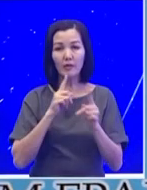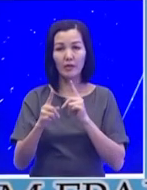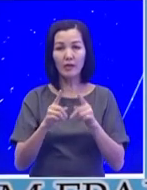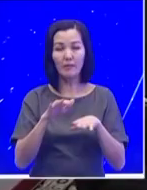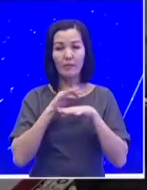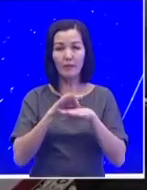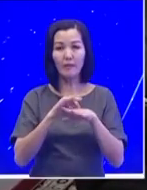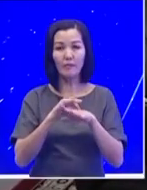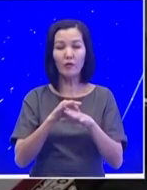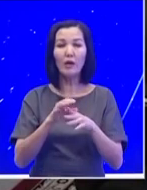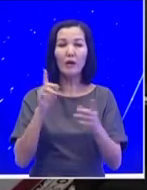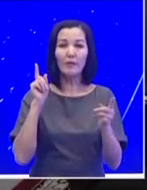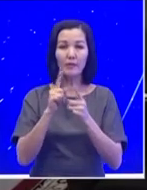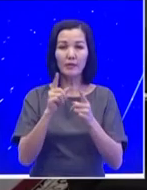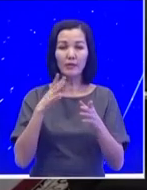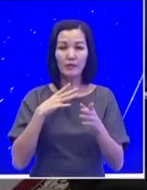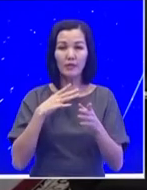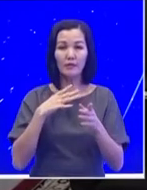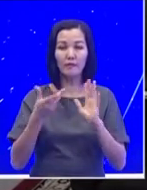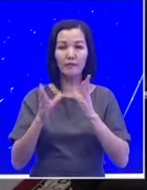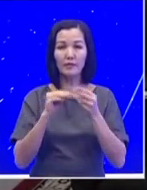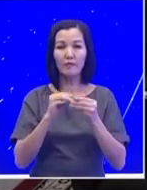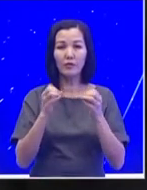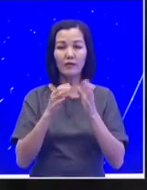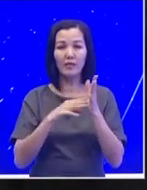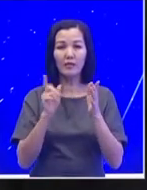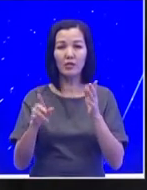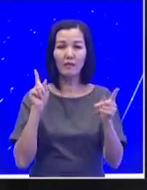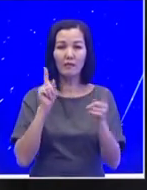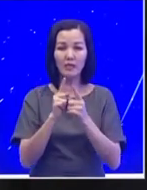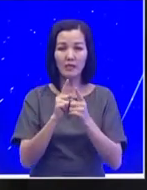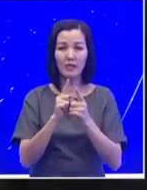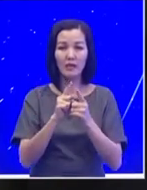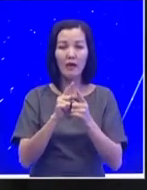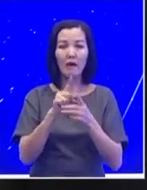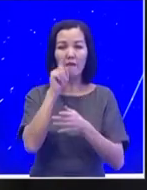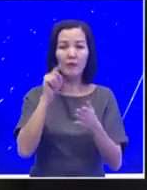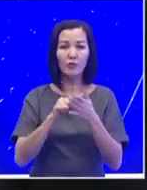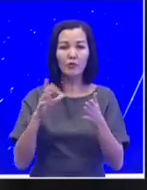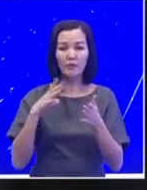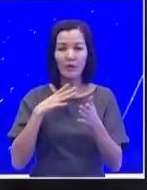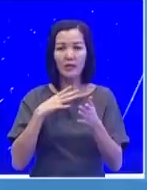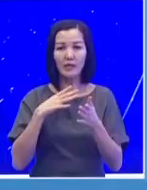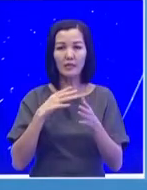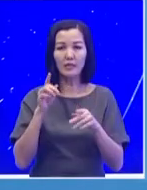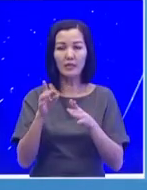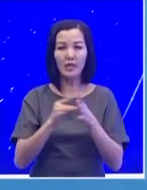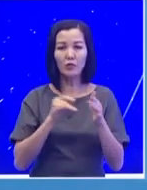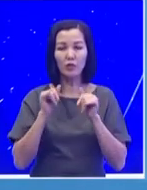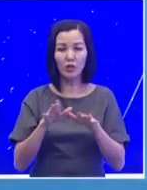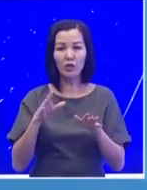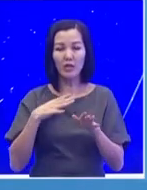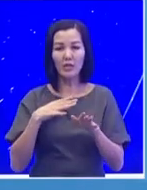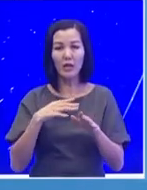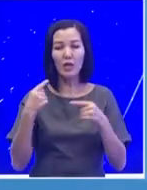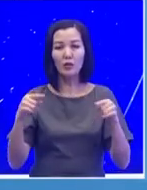провел личный прием граждан. Обратилось всего к главе края 19 человек. По ряду поднимавшихся вопросов тут же были приняты конкретные решения.